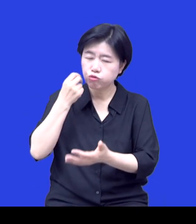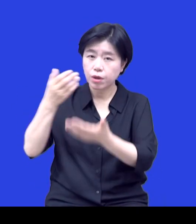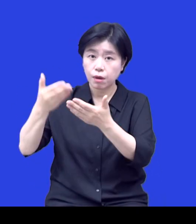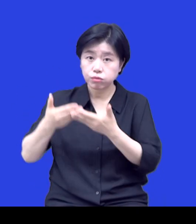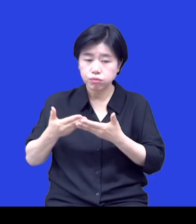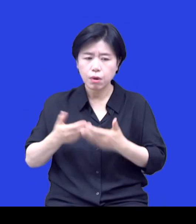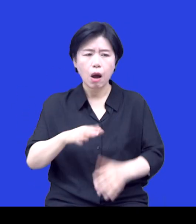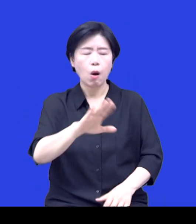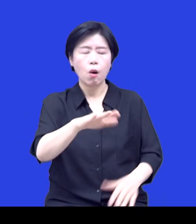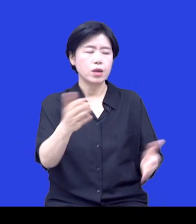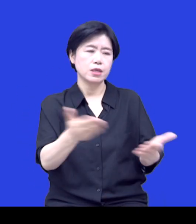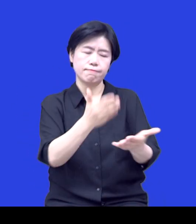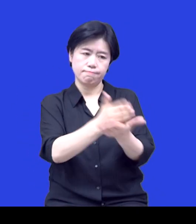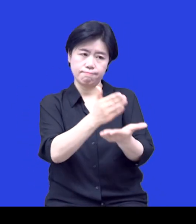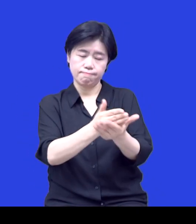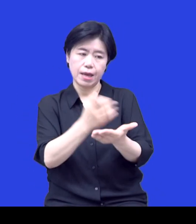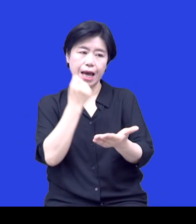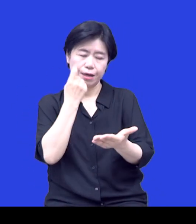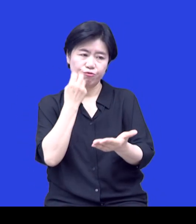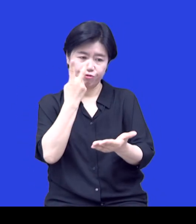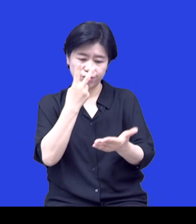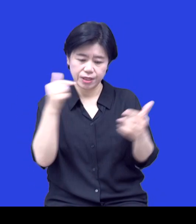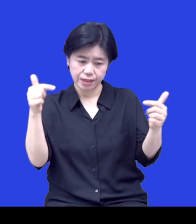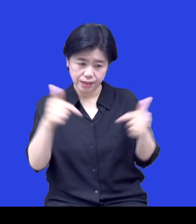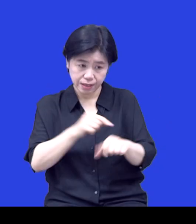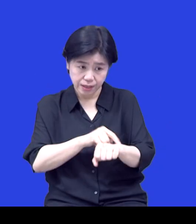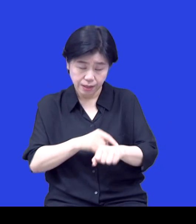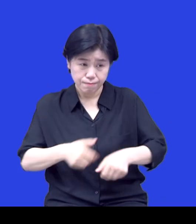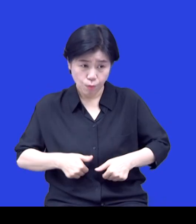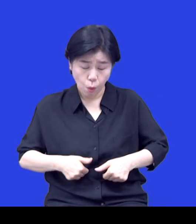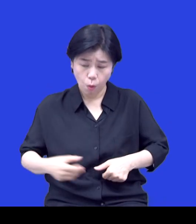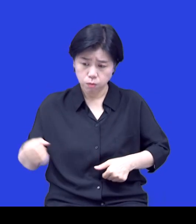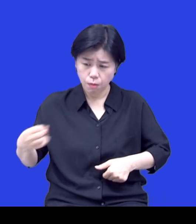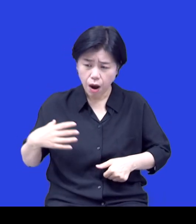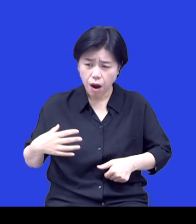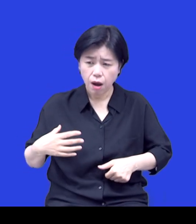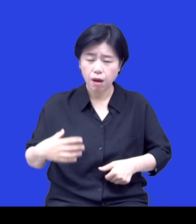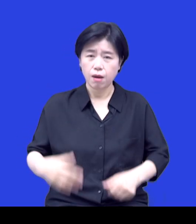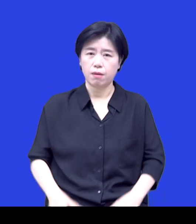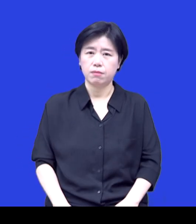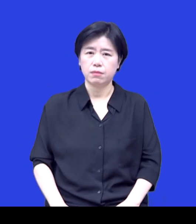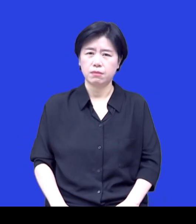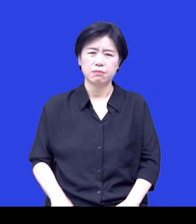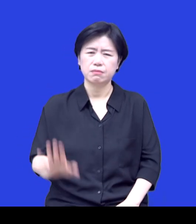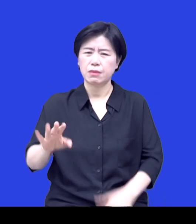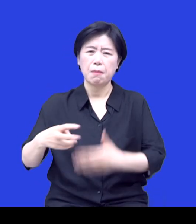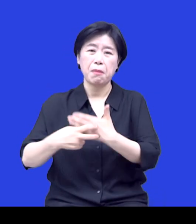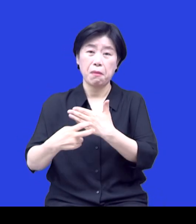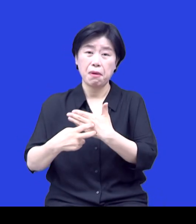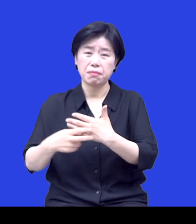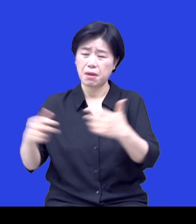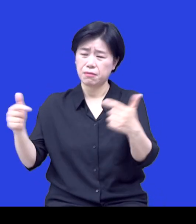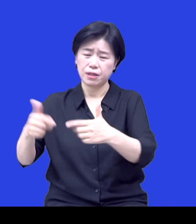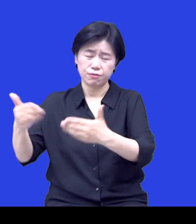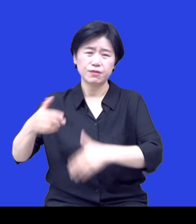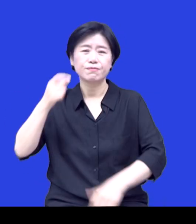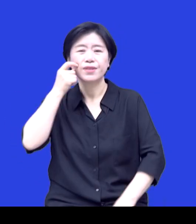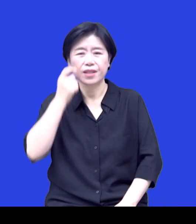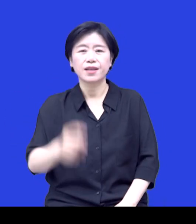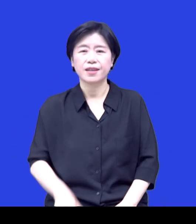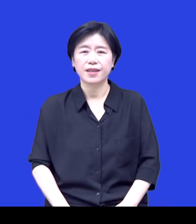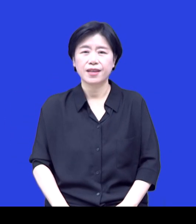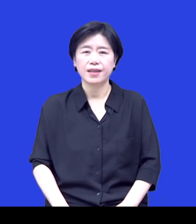달은 걸린다고 그러면서 들어갔는데 그 양방에서 못 고치는 거예요.